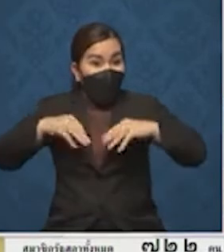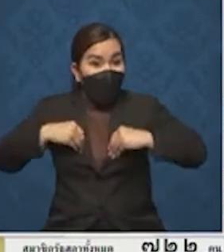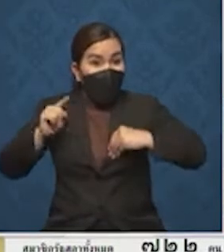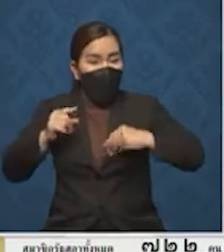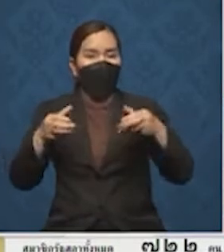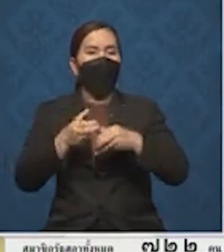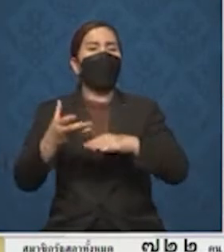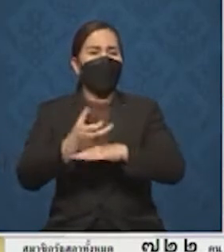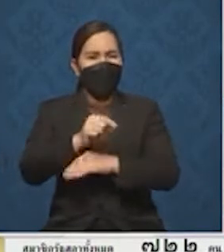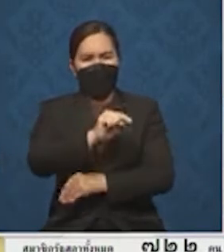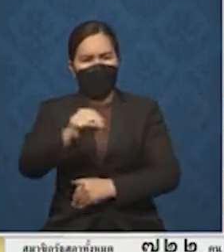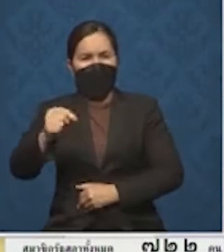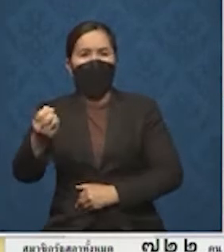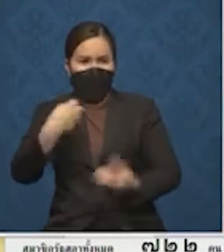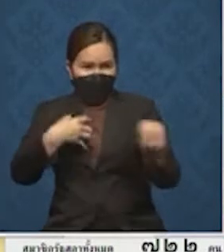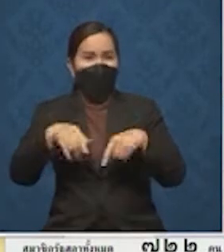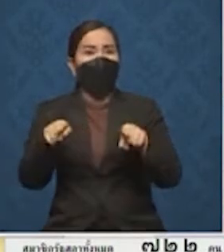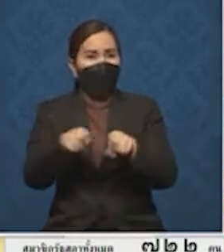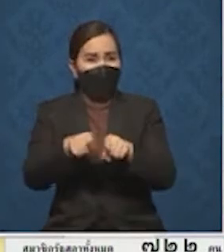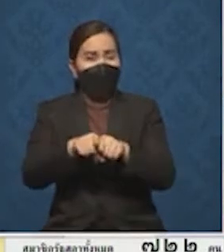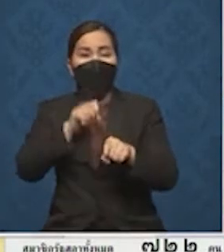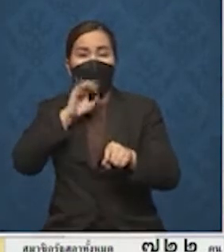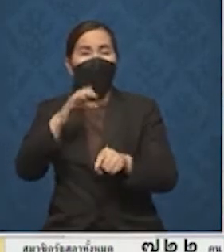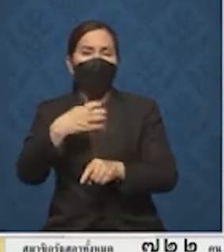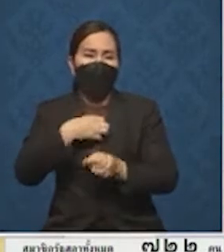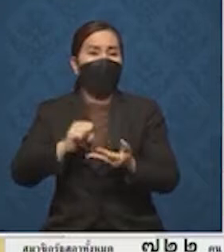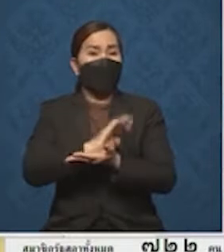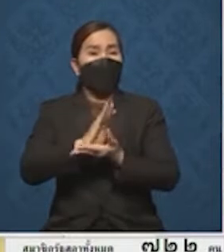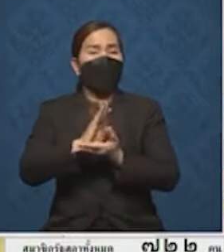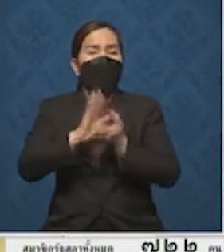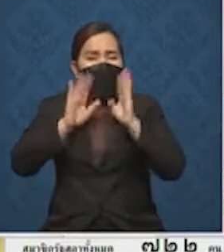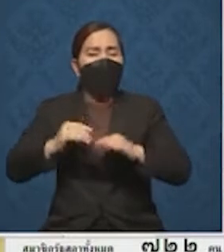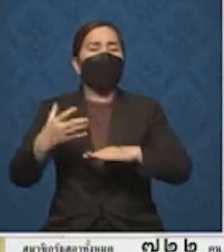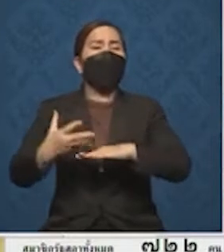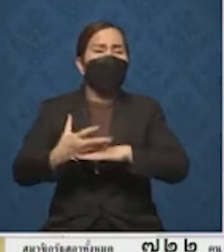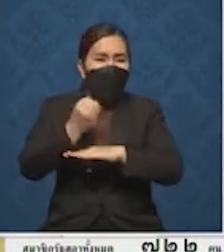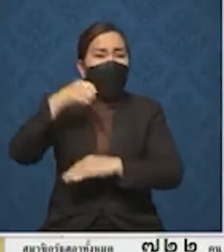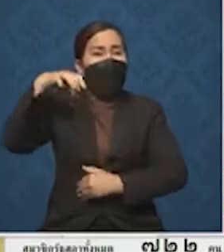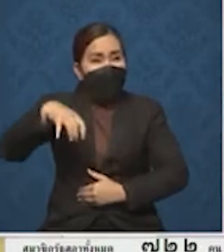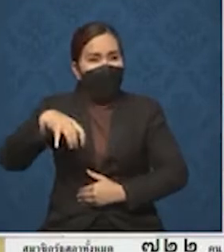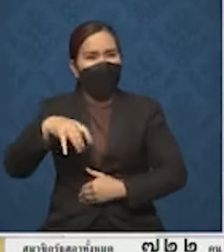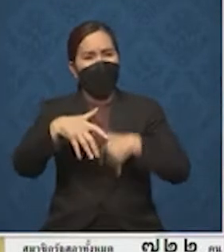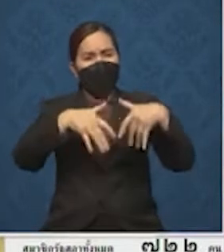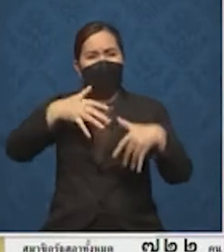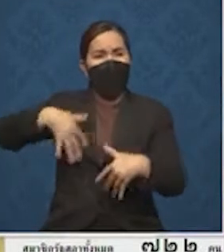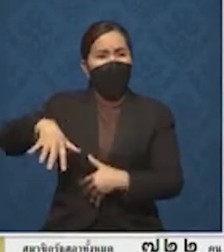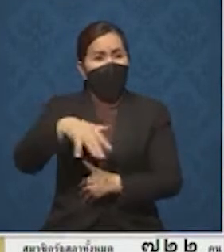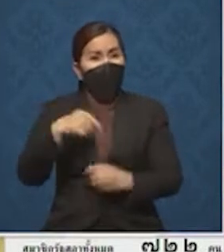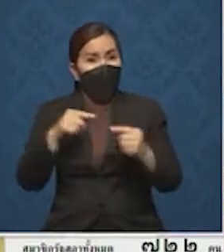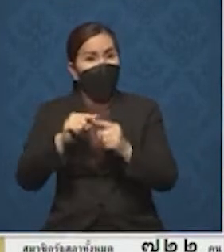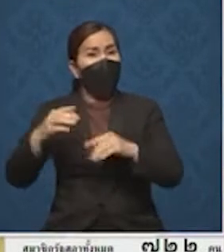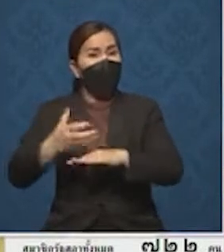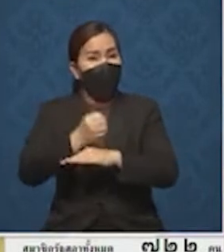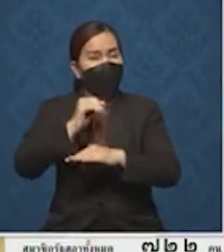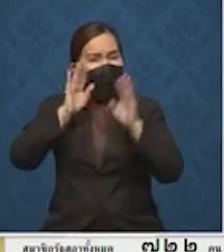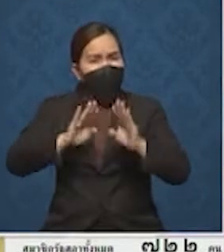ุคนพูดเป็นสถาบันการเมืองและถาในมมมองของประชาชนสถาบนการเมืองในระบอกประชาทิประไตย